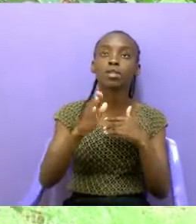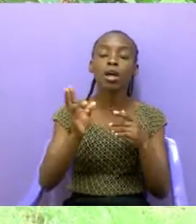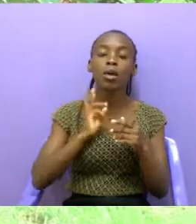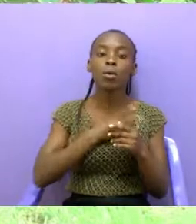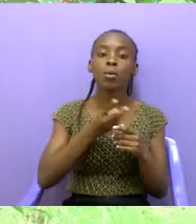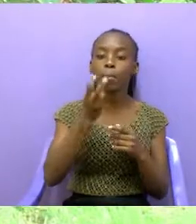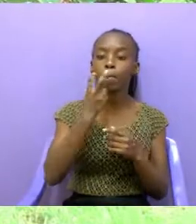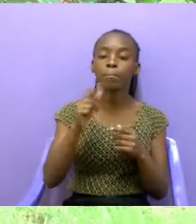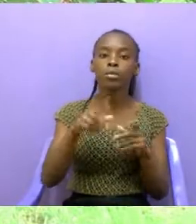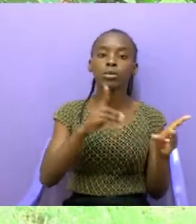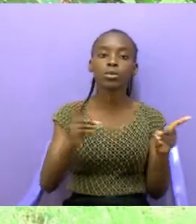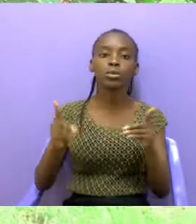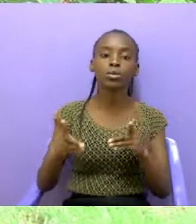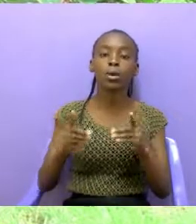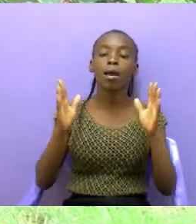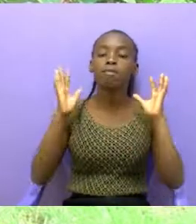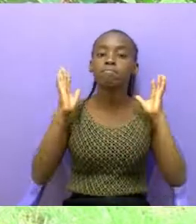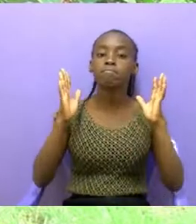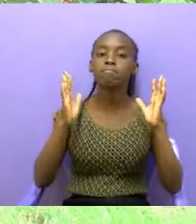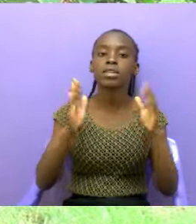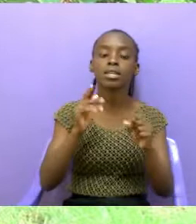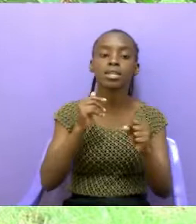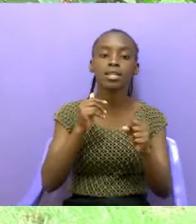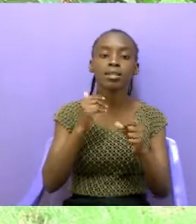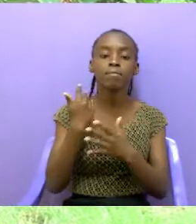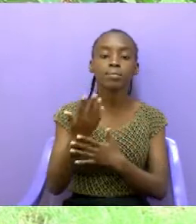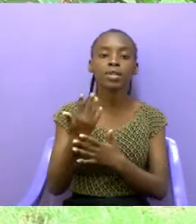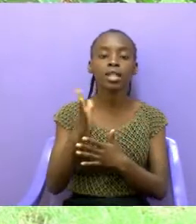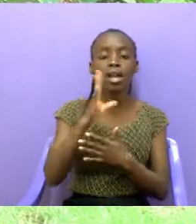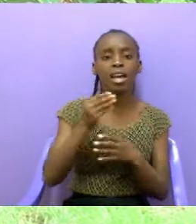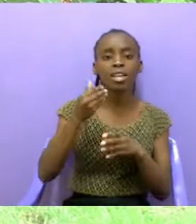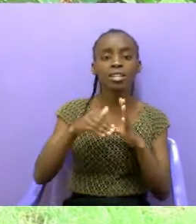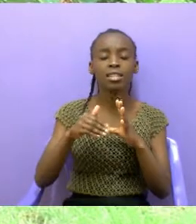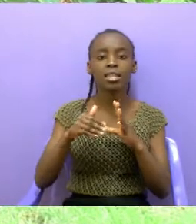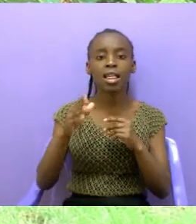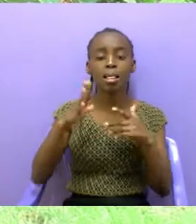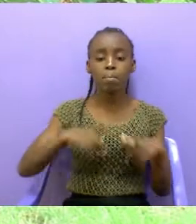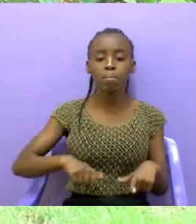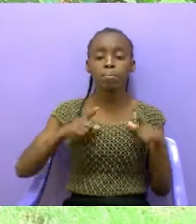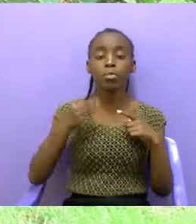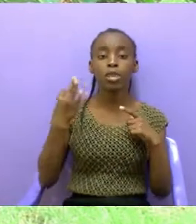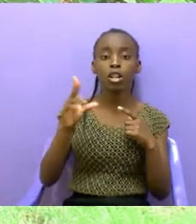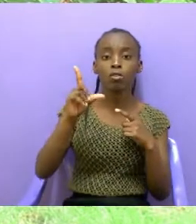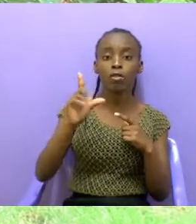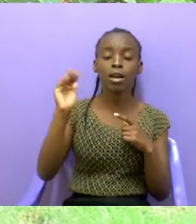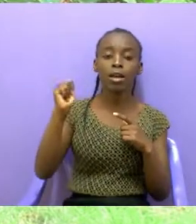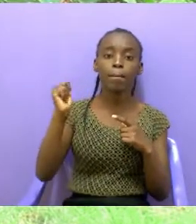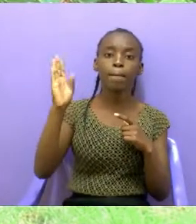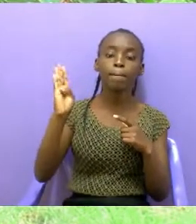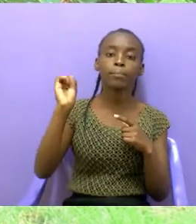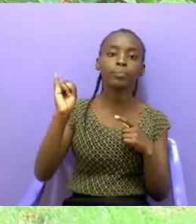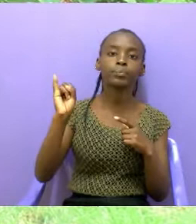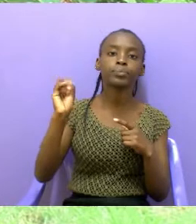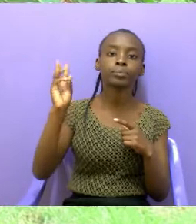ya ajabu. Na hata katika maisha ya Abimeleki na familia yake, Bwana, ni wewe uliwasaidia. Na ni